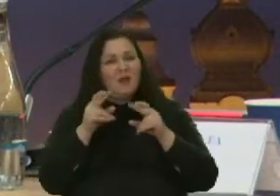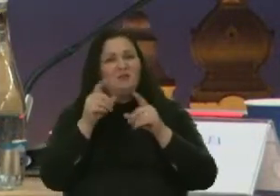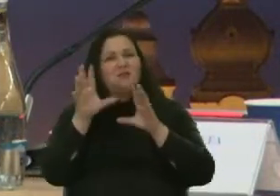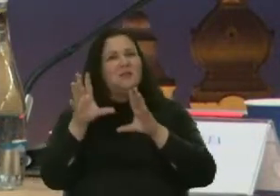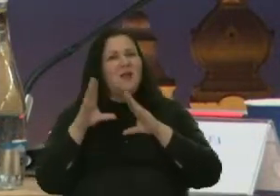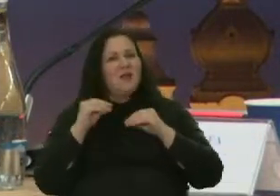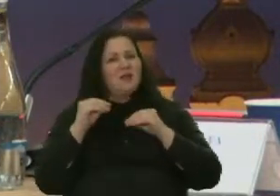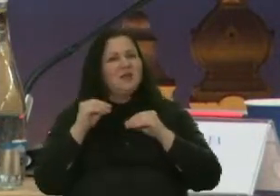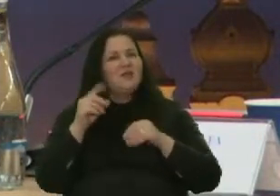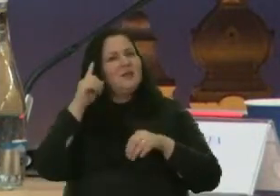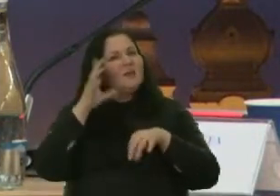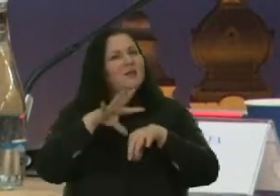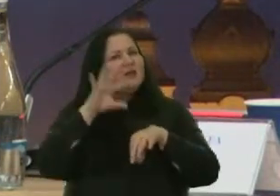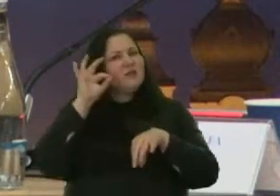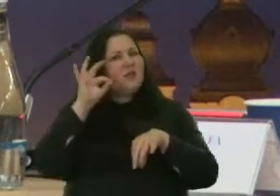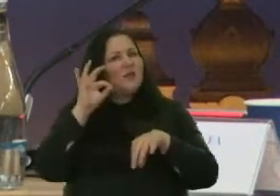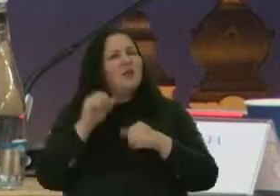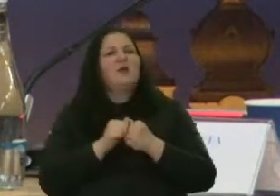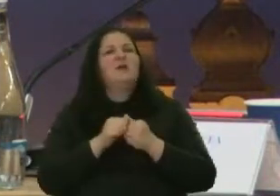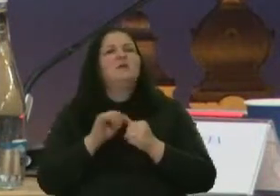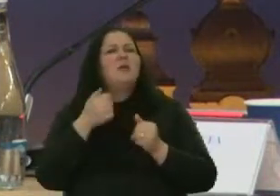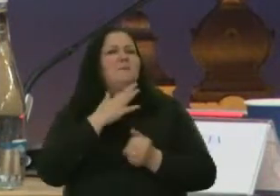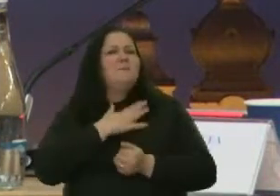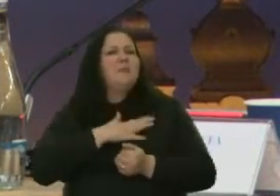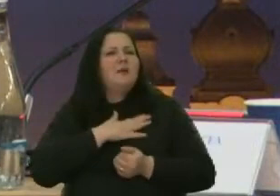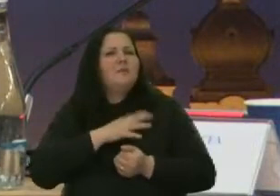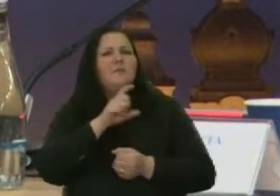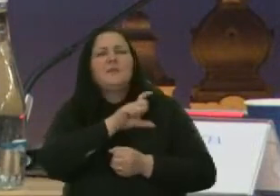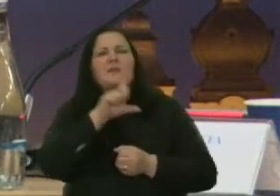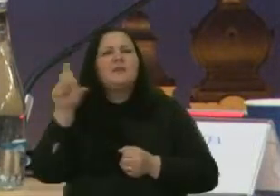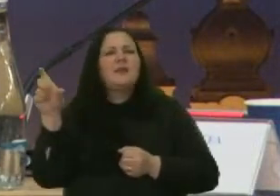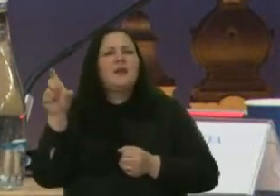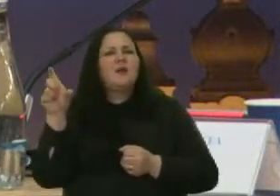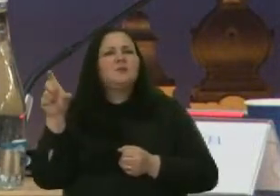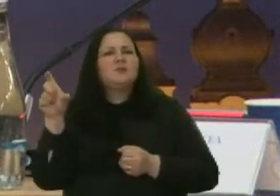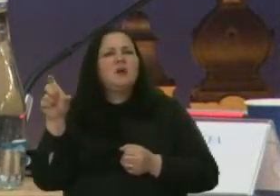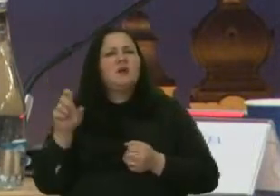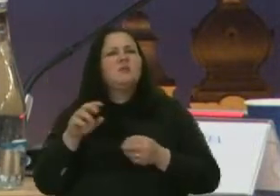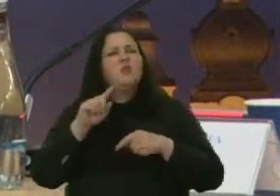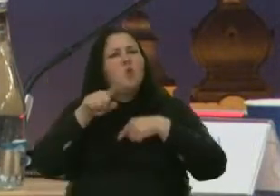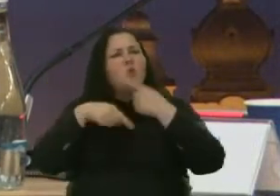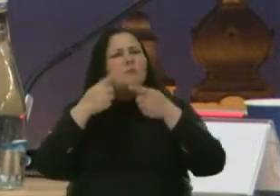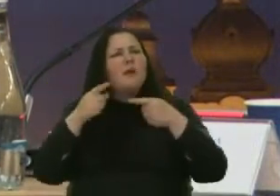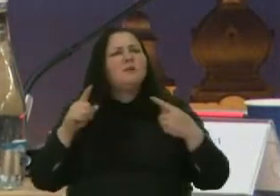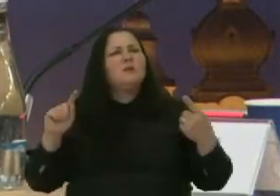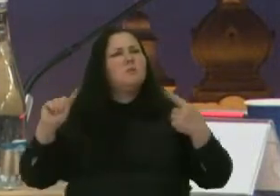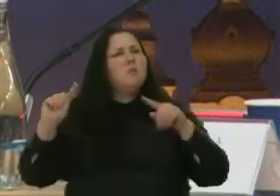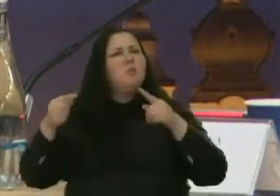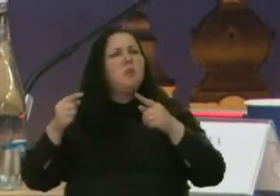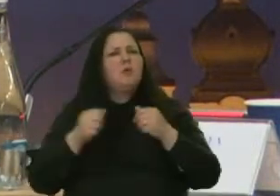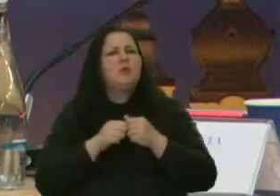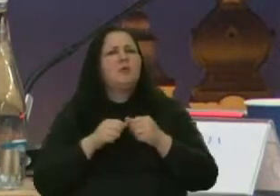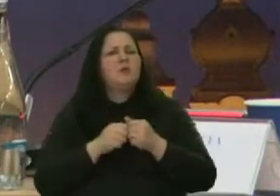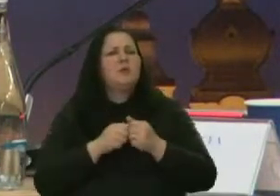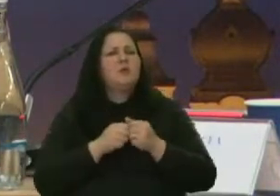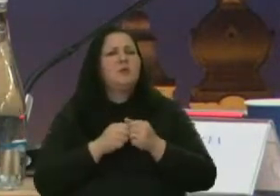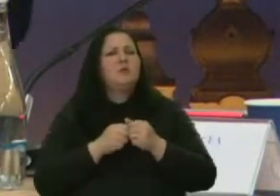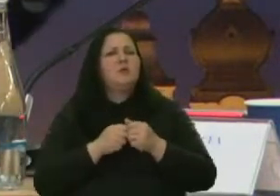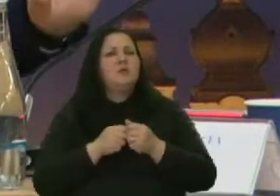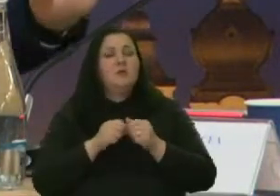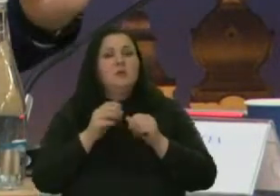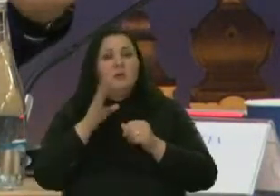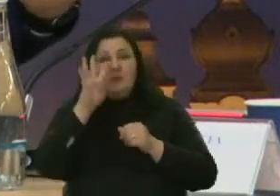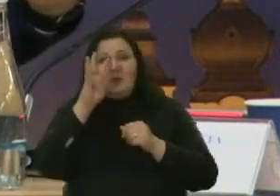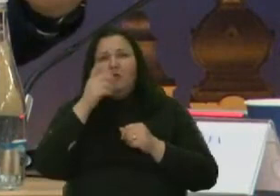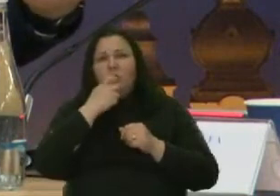ideea și ștampila de clientelism doar pentru motive de campanie electorală măruntă și de 2 RON Acum asta vă decredibilizează pe dumneavoastră Pă